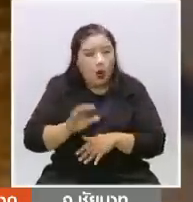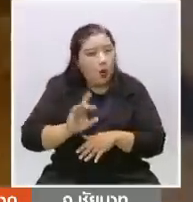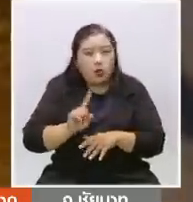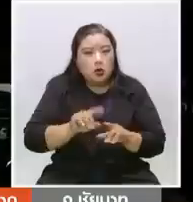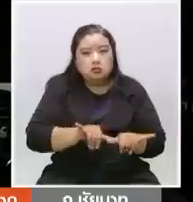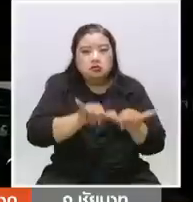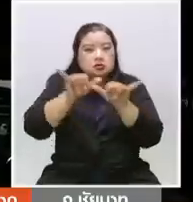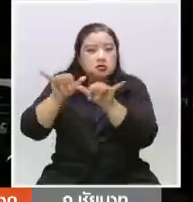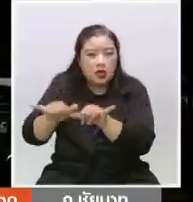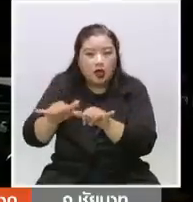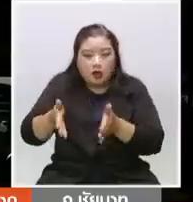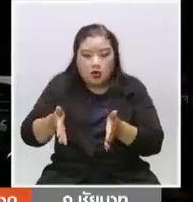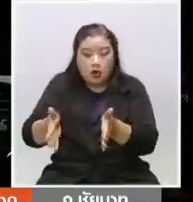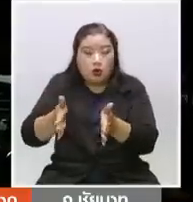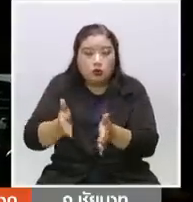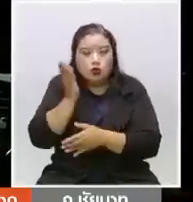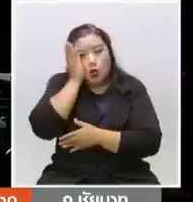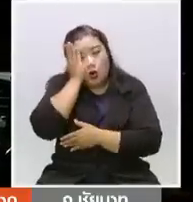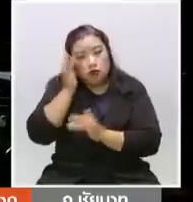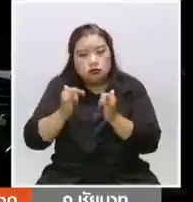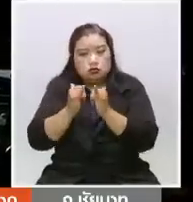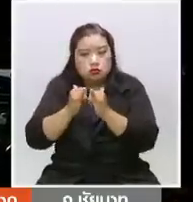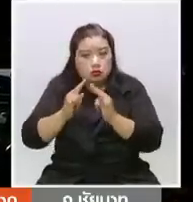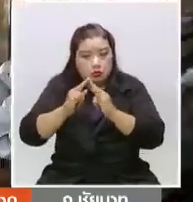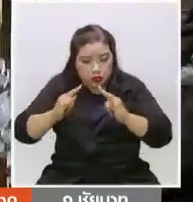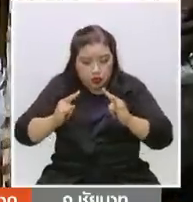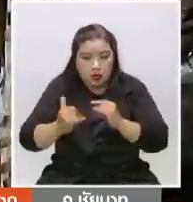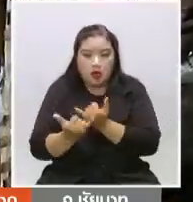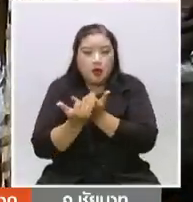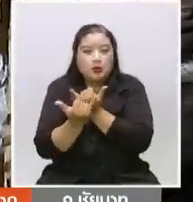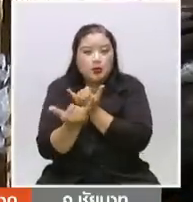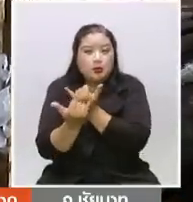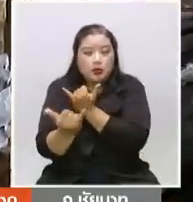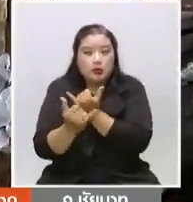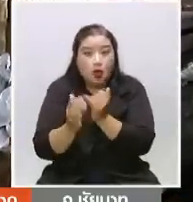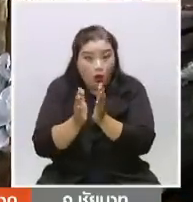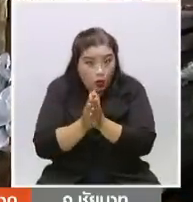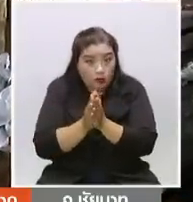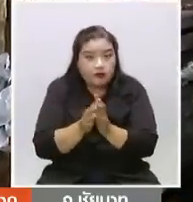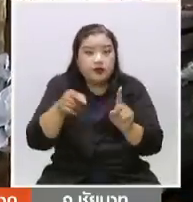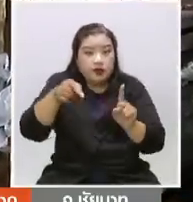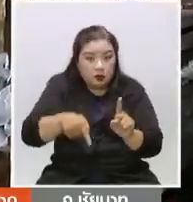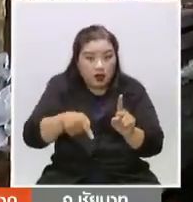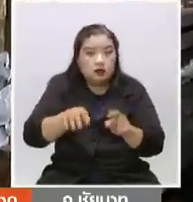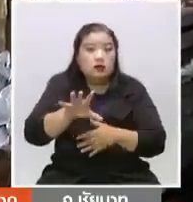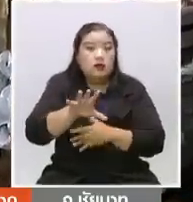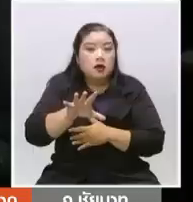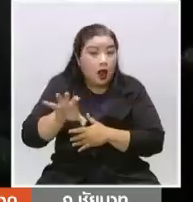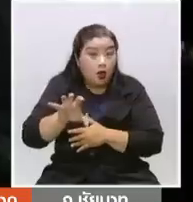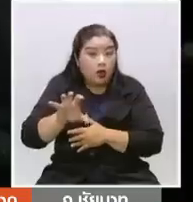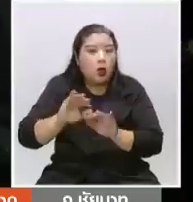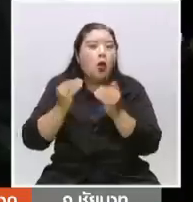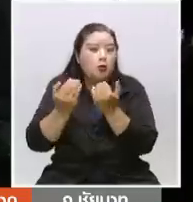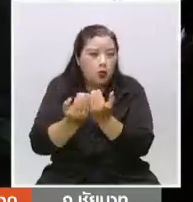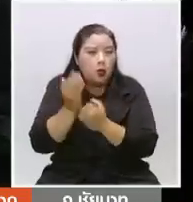ศัยกันริมคลองคันมหาราชเป็นที่พักพิงชั่วคราวนะคะตอนนี้มากกว่า 1,500 ครัวเรือนชาวบ้